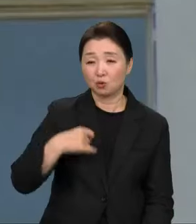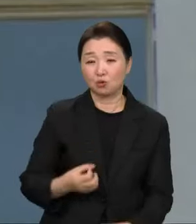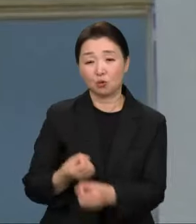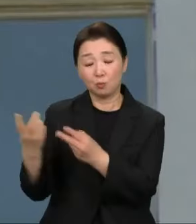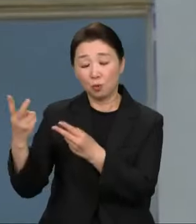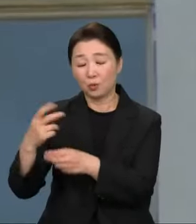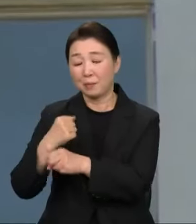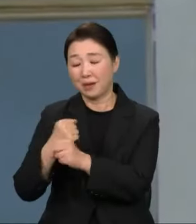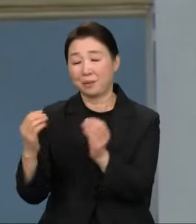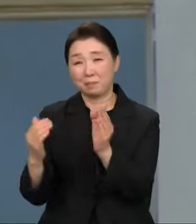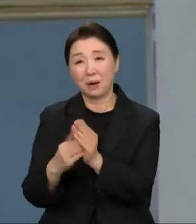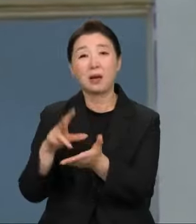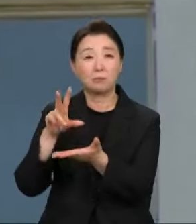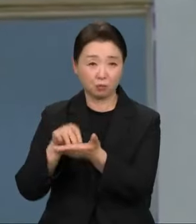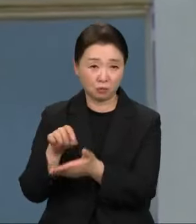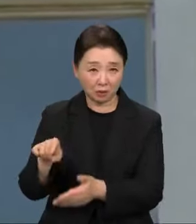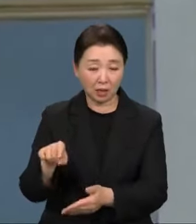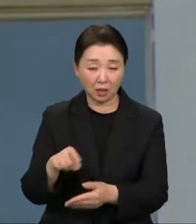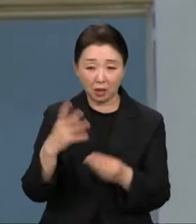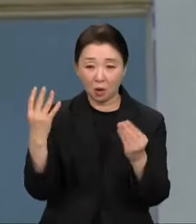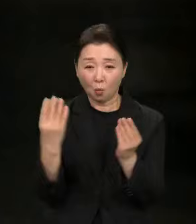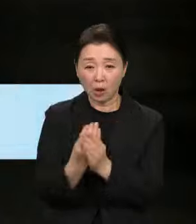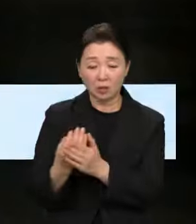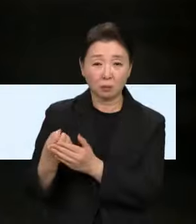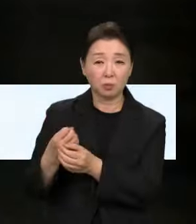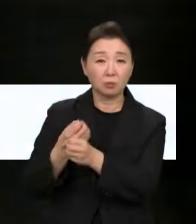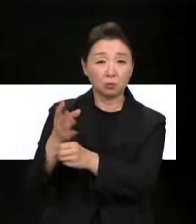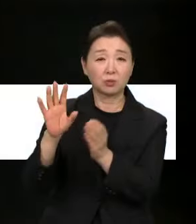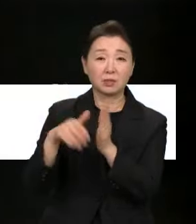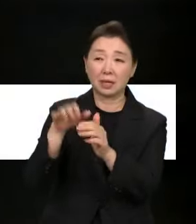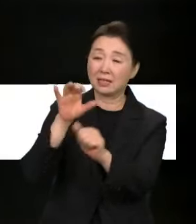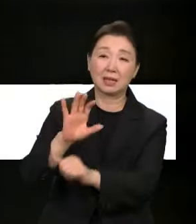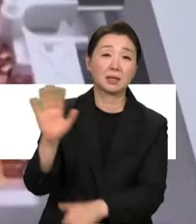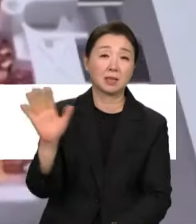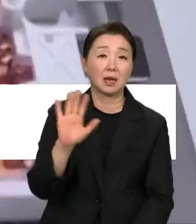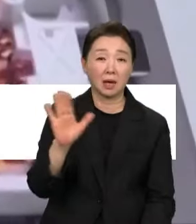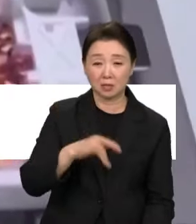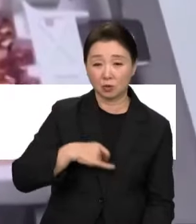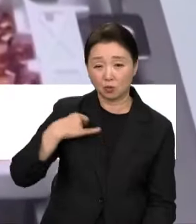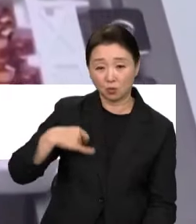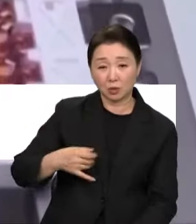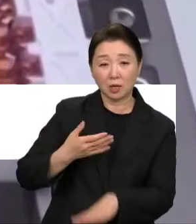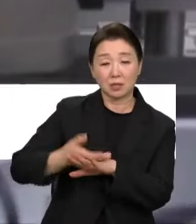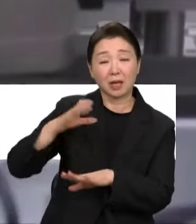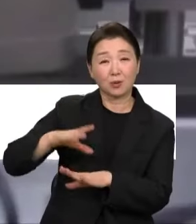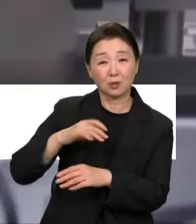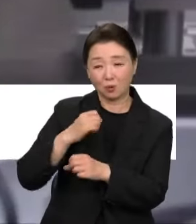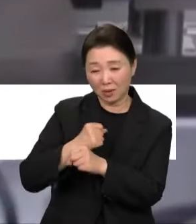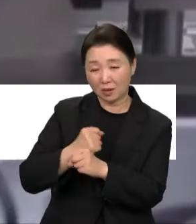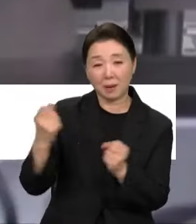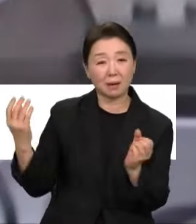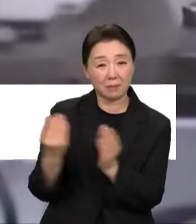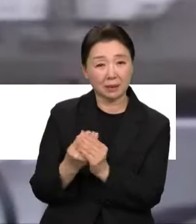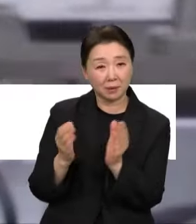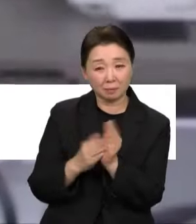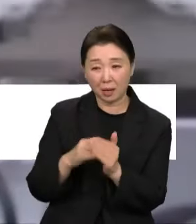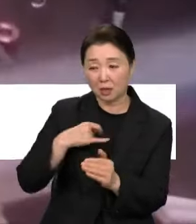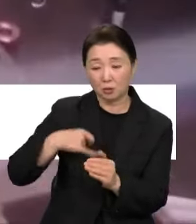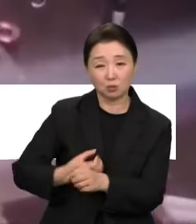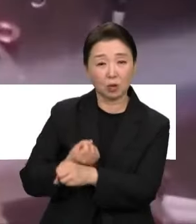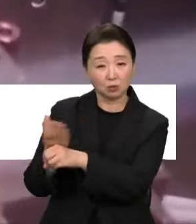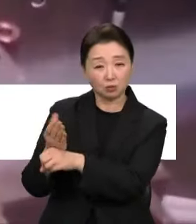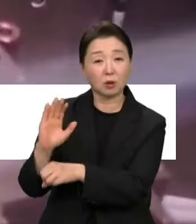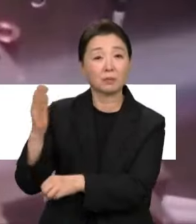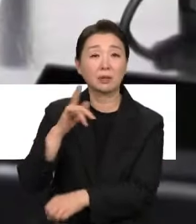문제 삼고 있습니다. 완제품 수출은 제재 대상이 아니기 때문에 중국이 아닌 다른 곳에서 완제품을 만들어 중국에